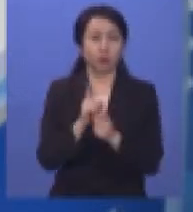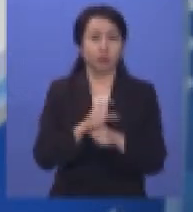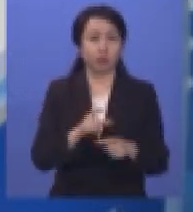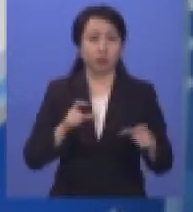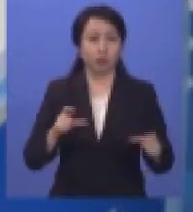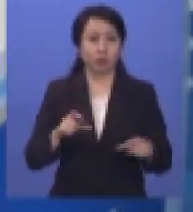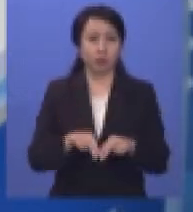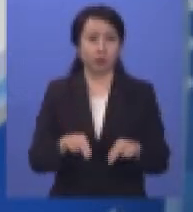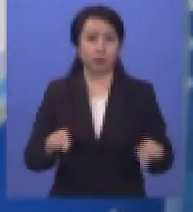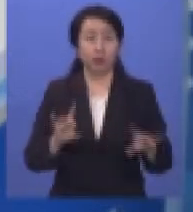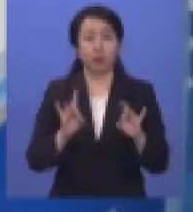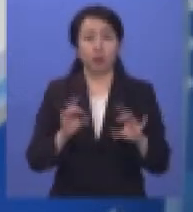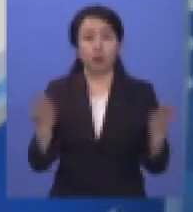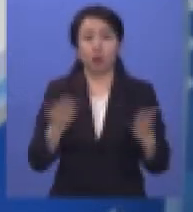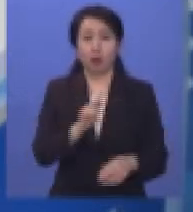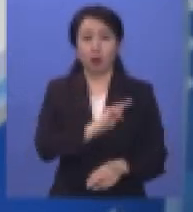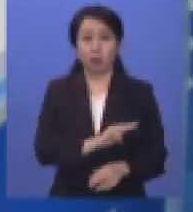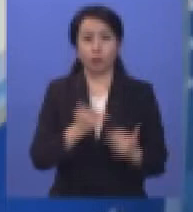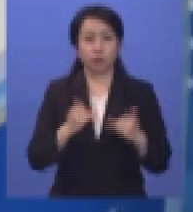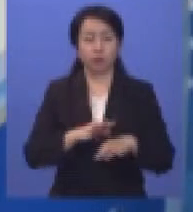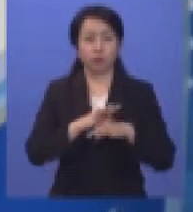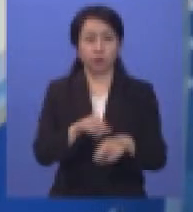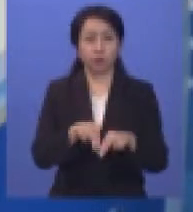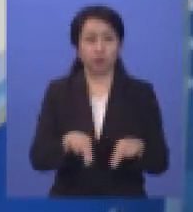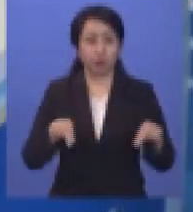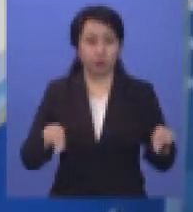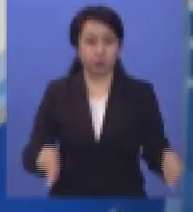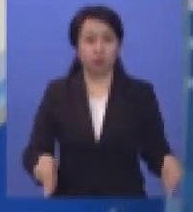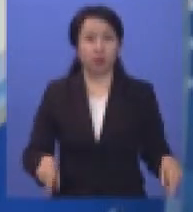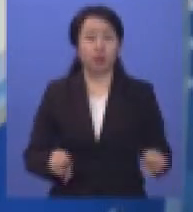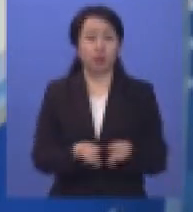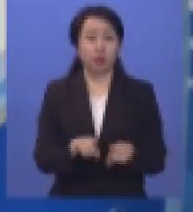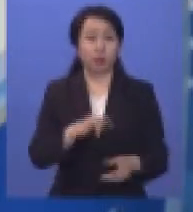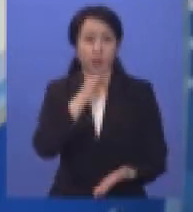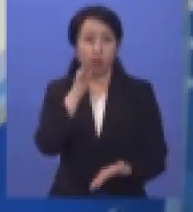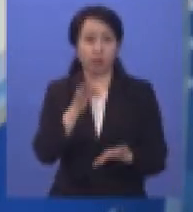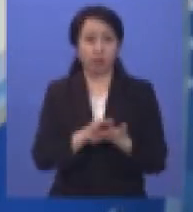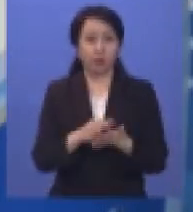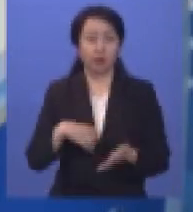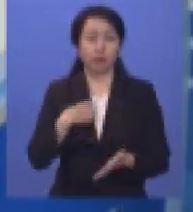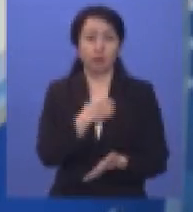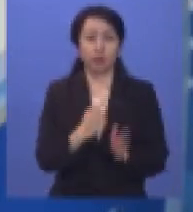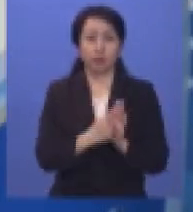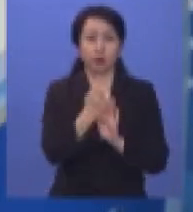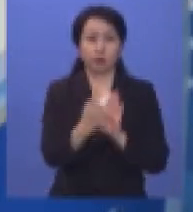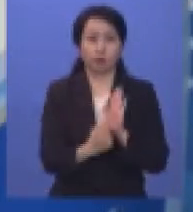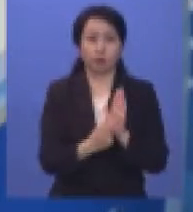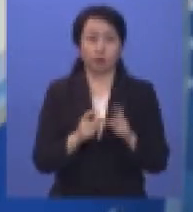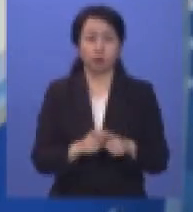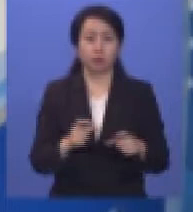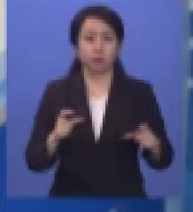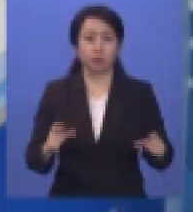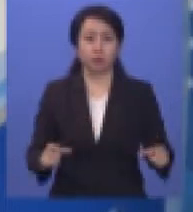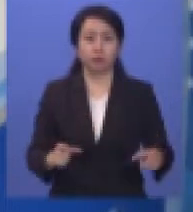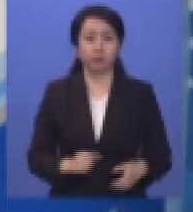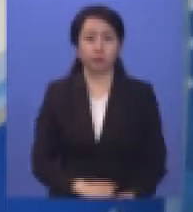жителями областного центра и рассказал, какая работа сейчас ведется в Петропавловске. Плюс он ответил на наболевшие вопросы горожан.